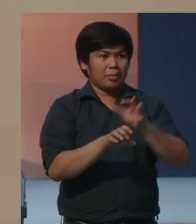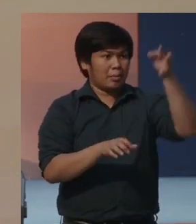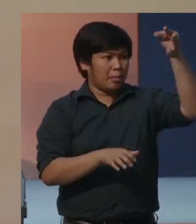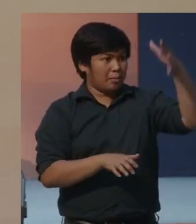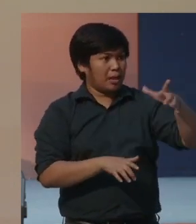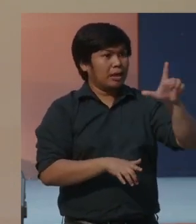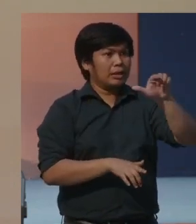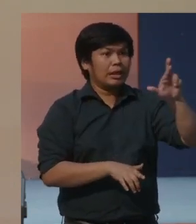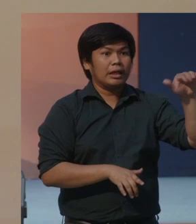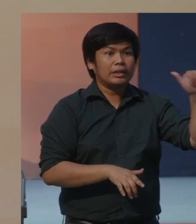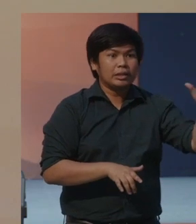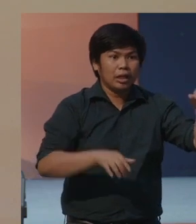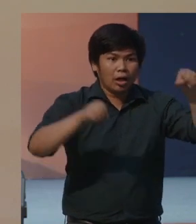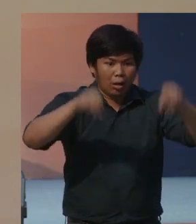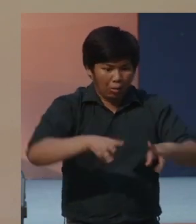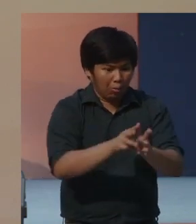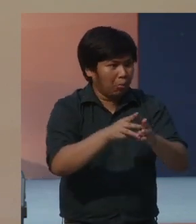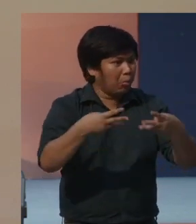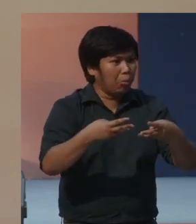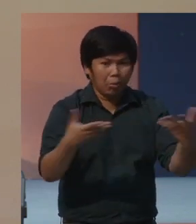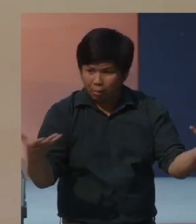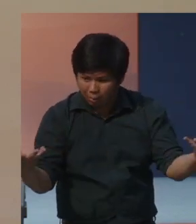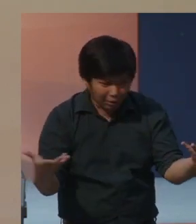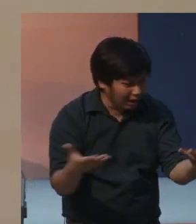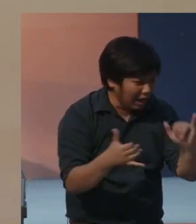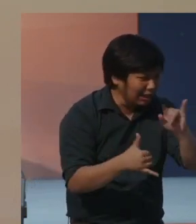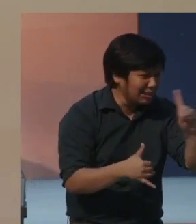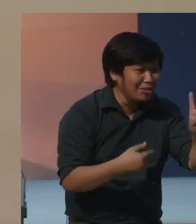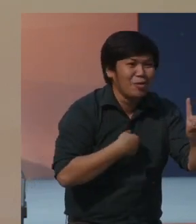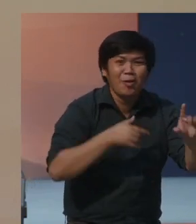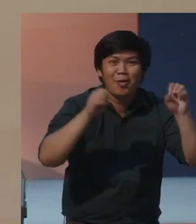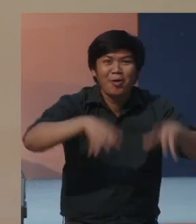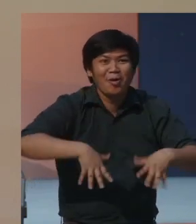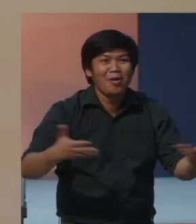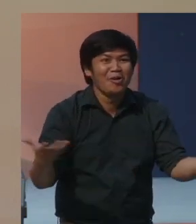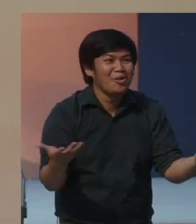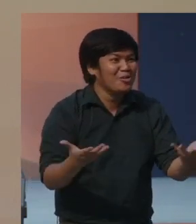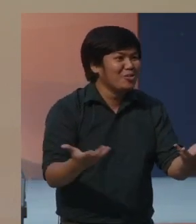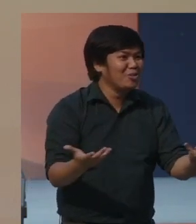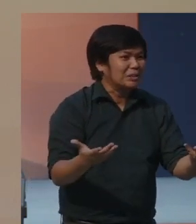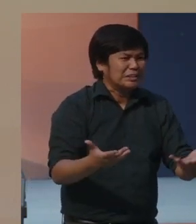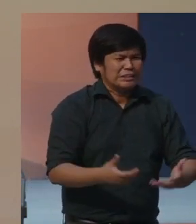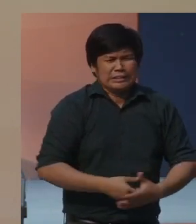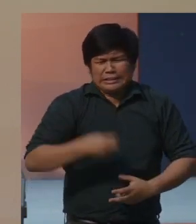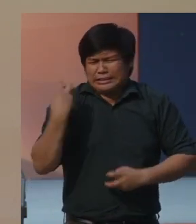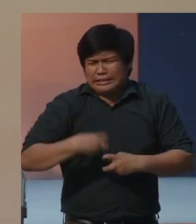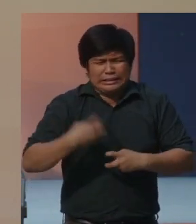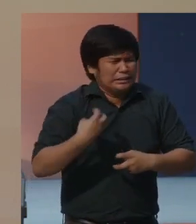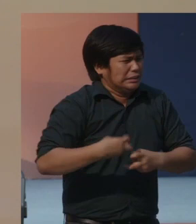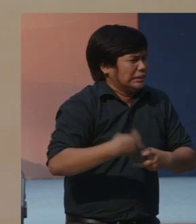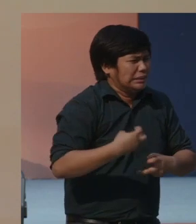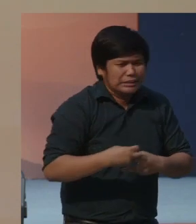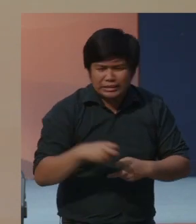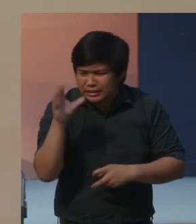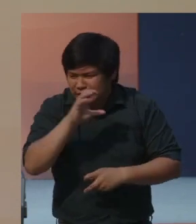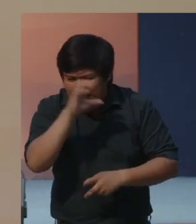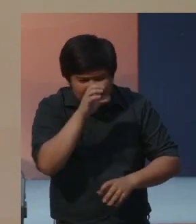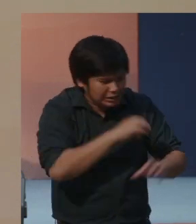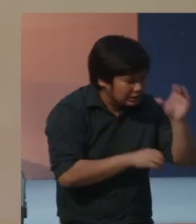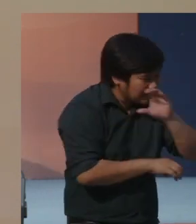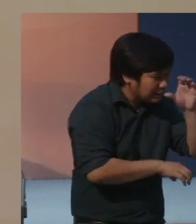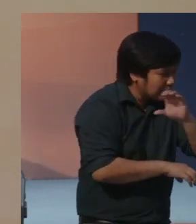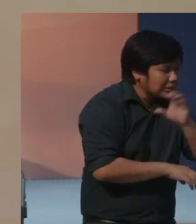umaga, na wala yung wallet niya. E nandun lahat ng ID niya, etc. So napakahirap mawala ang wallet niya.